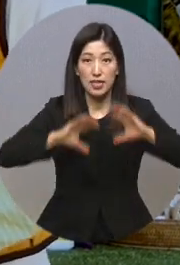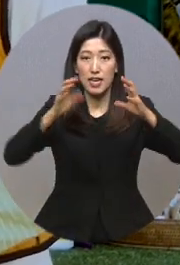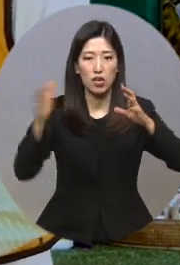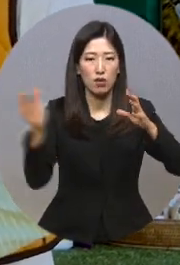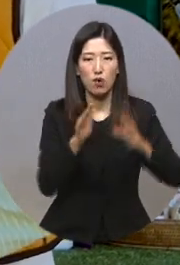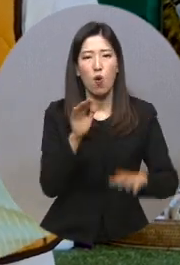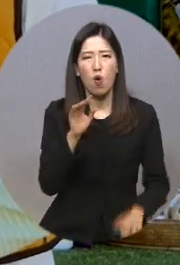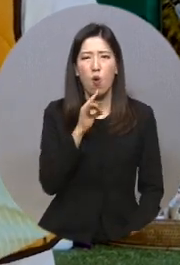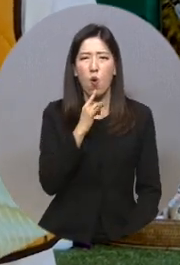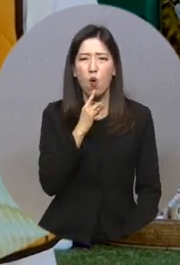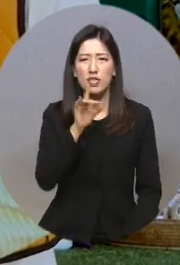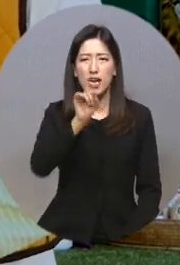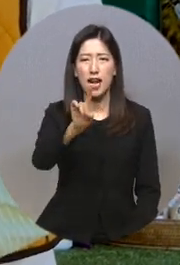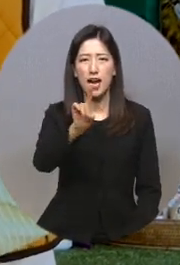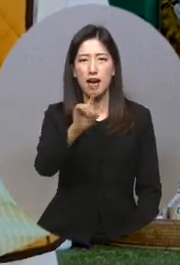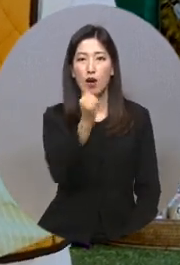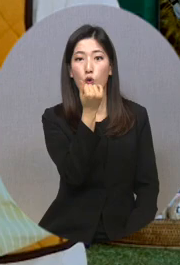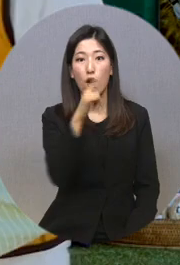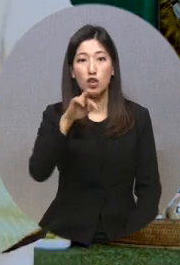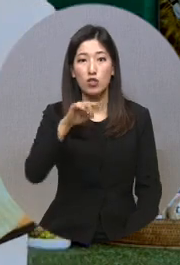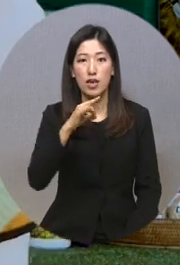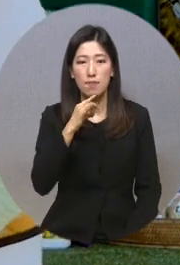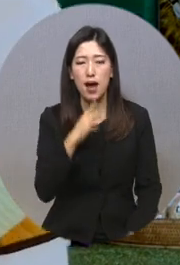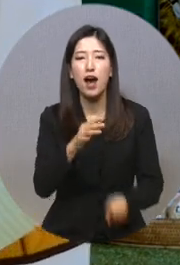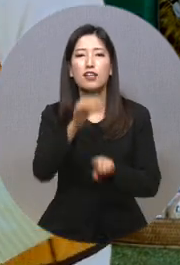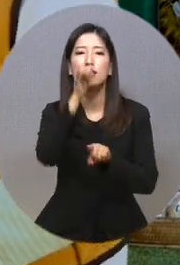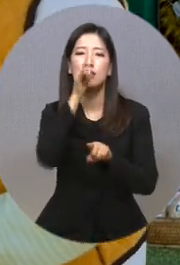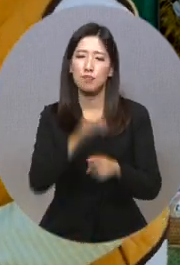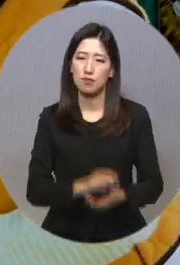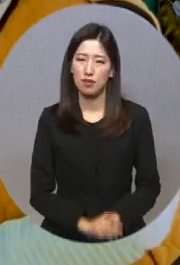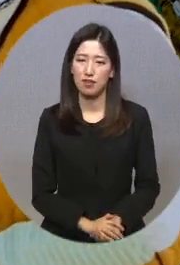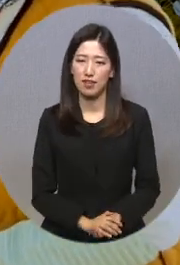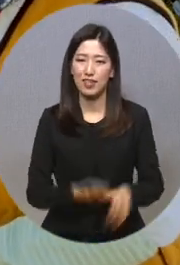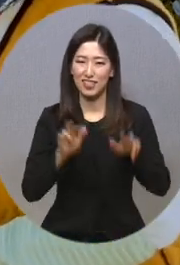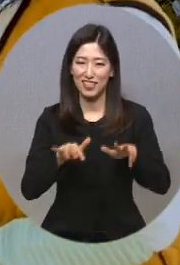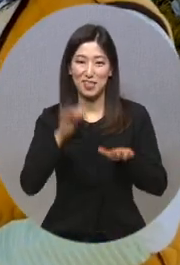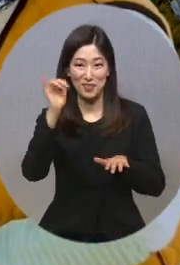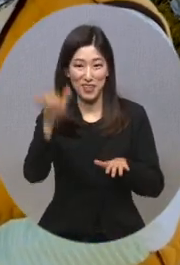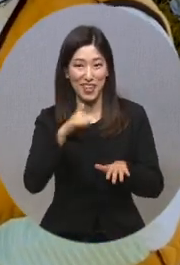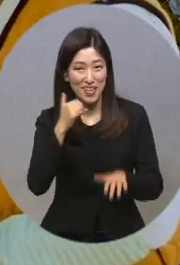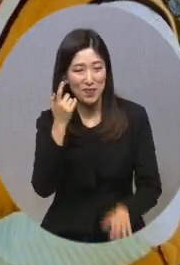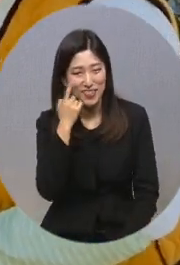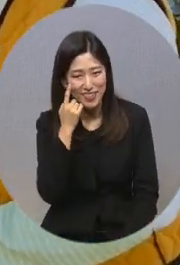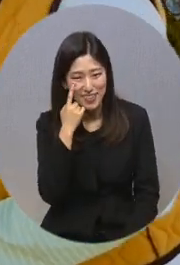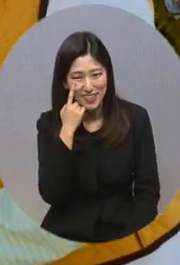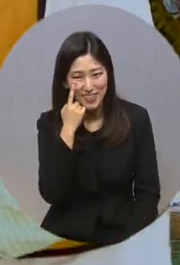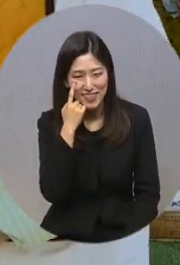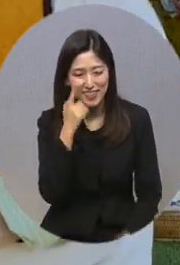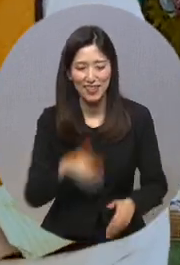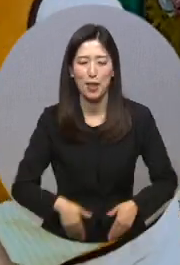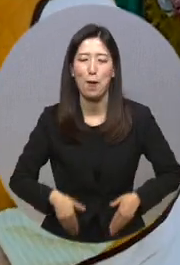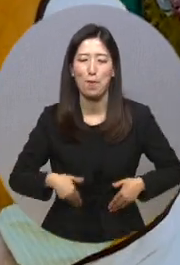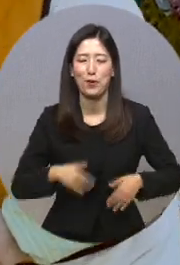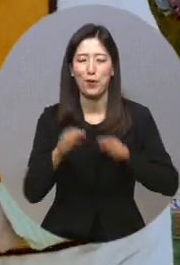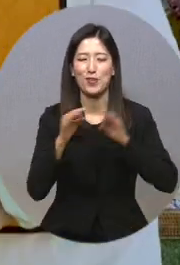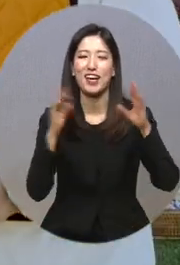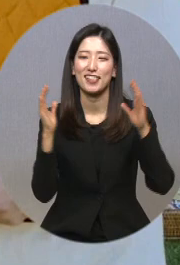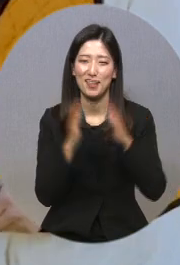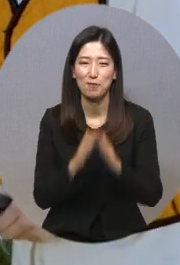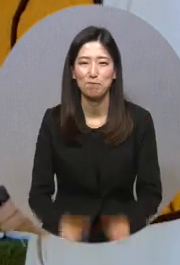진짜? 오직 화순에만 있습니다. 네. 지금 전화 주세요. 남도장터. 네 감사합니다.